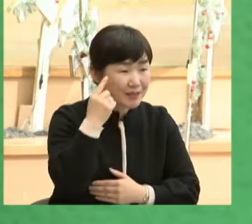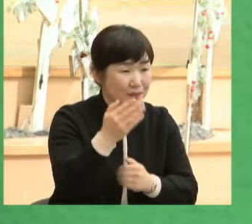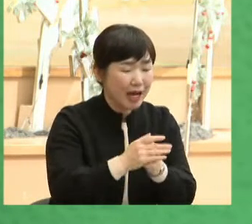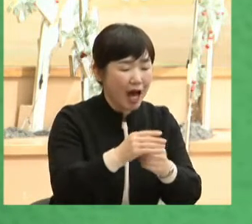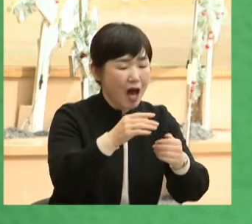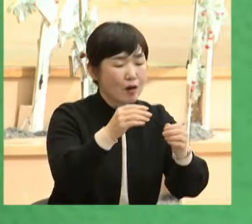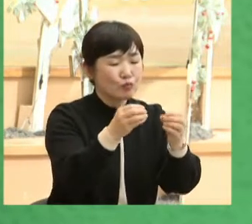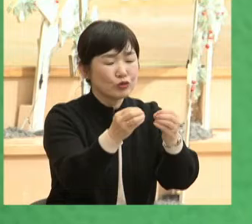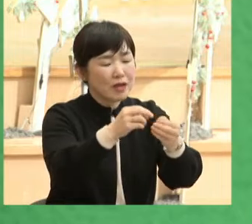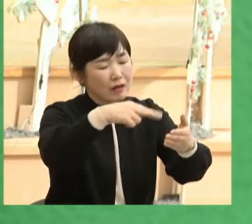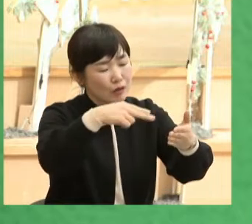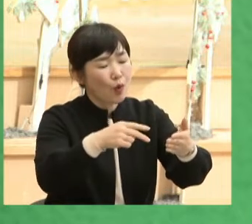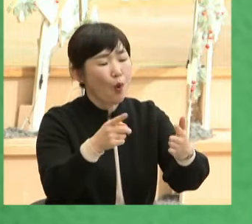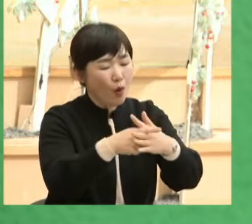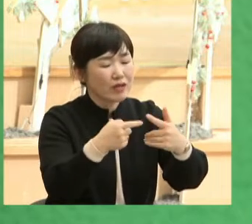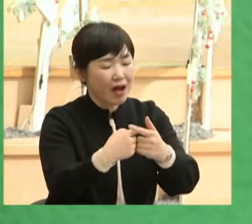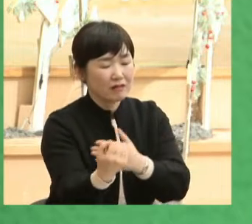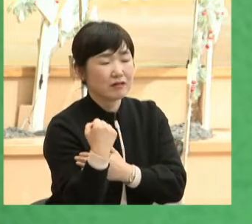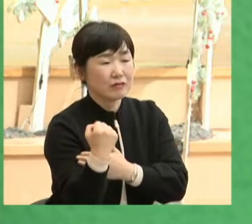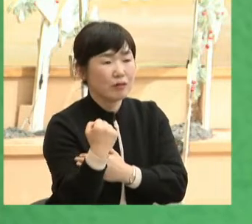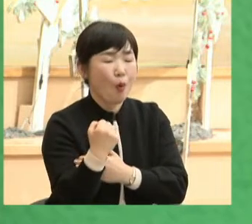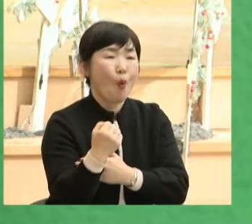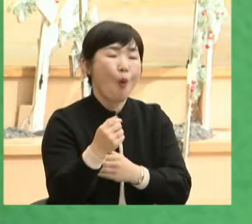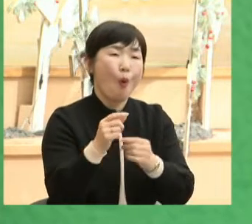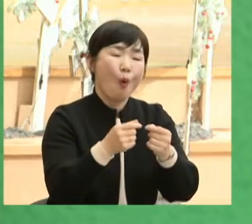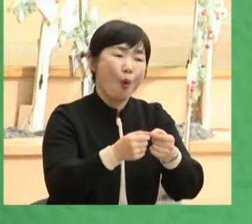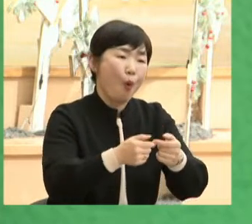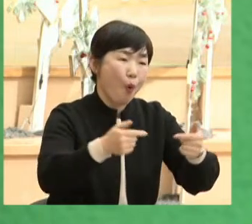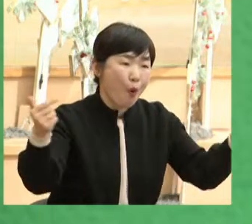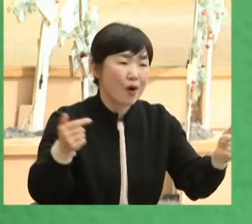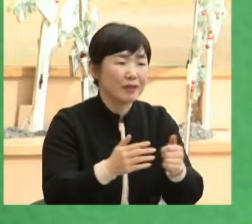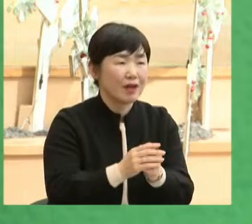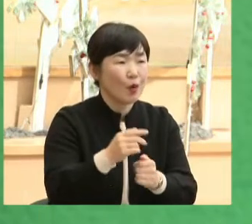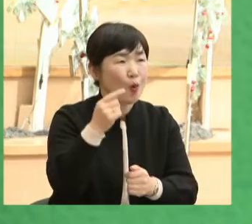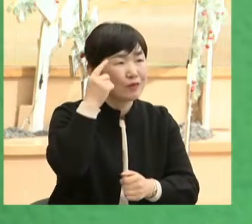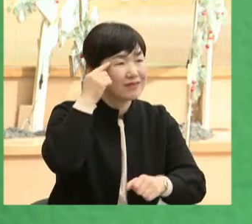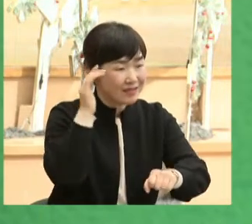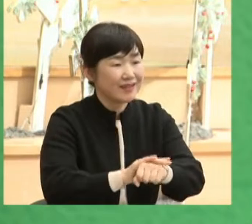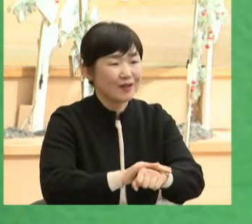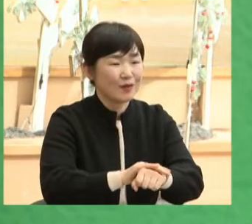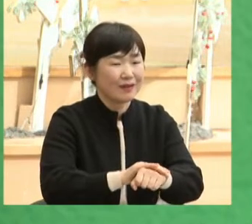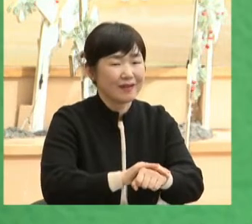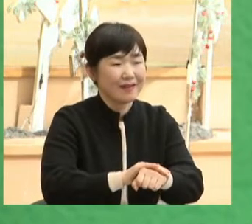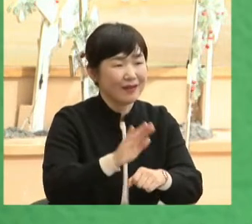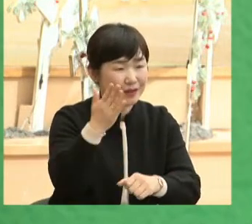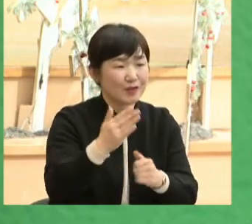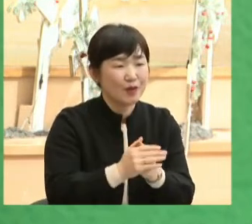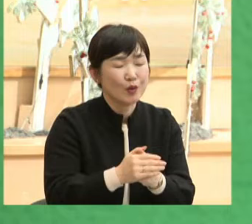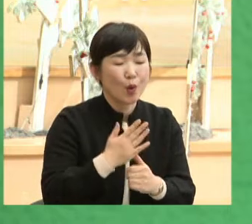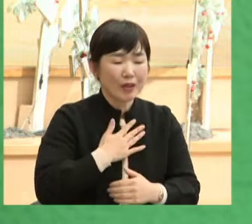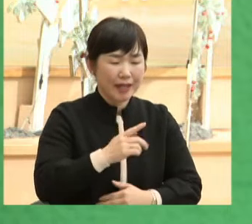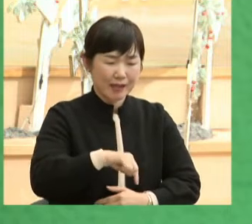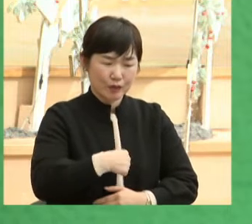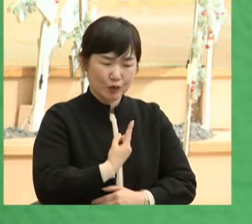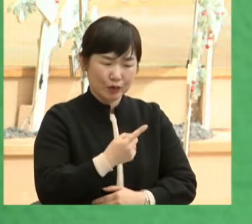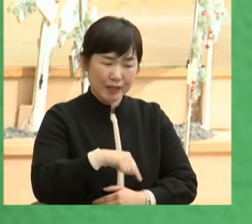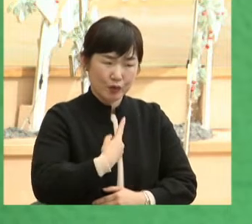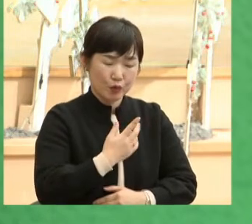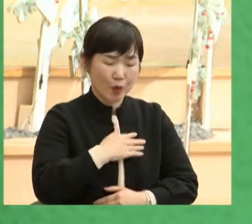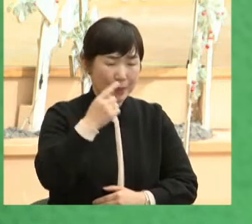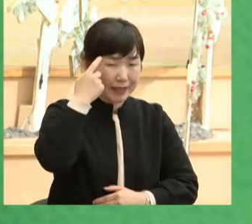읽고 이해하는 문해력 얼마나 하는지 몰라요 거기다가 스스로 가치판단